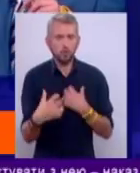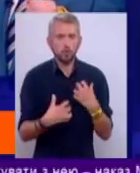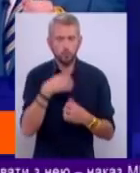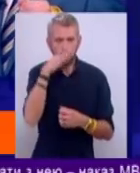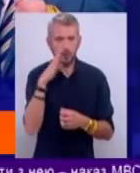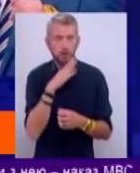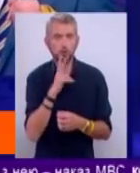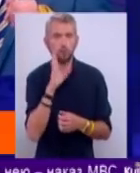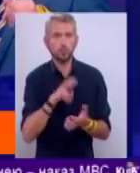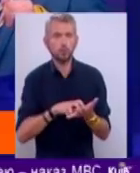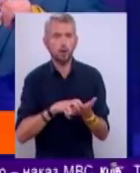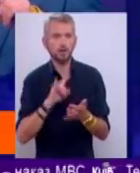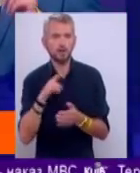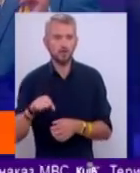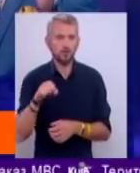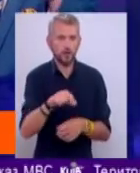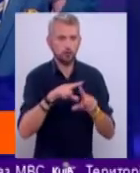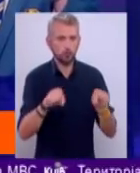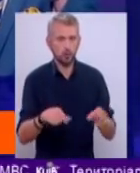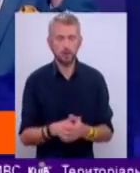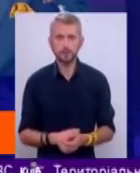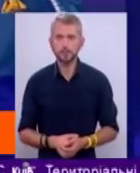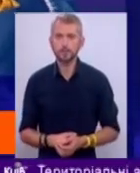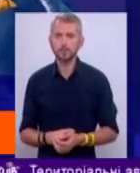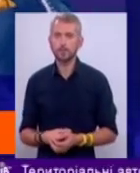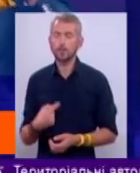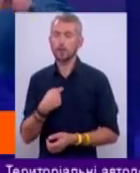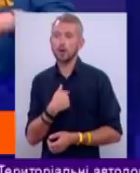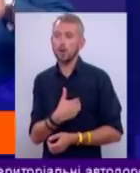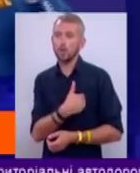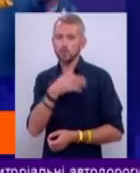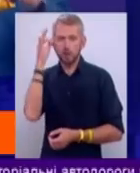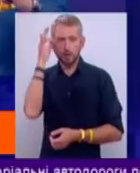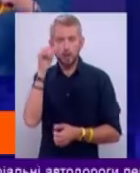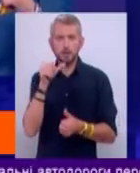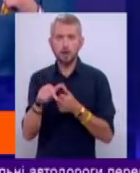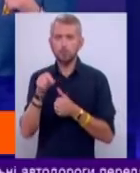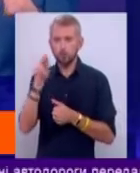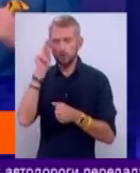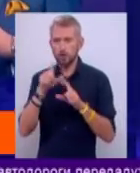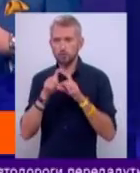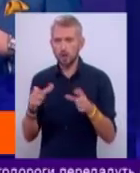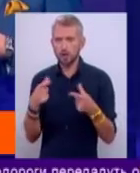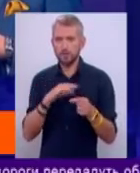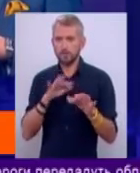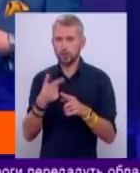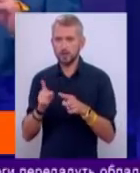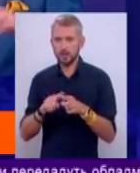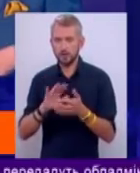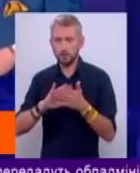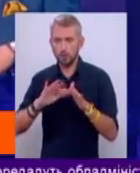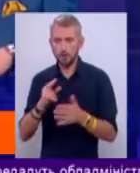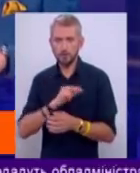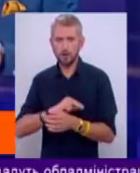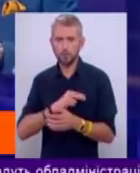будуть боятися дитину вести до школи. Я хотів би нагадати і сказати, що саме в цьому навчальному закладі, де відбулася ця ситуація,